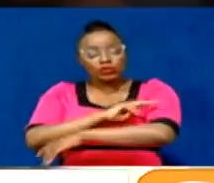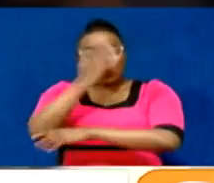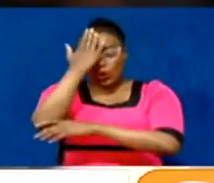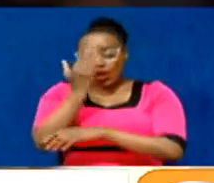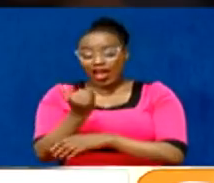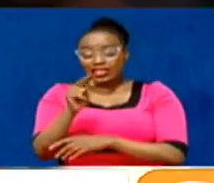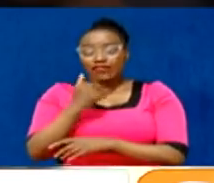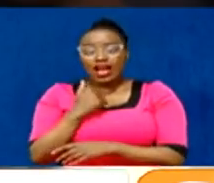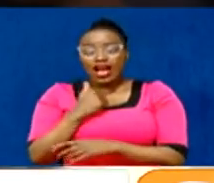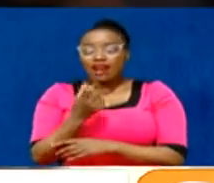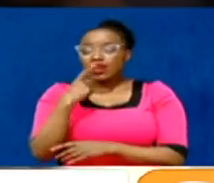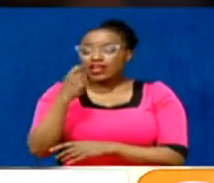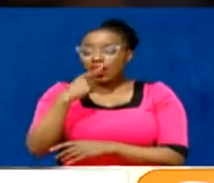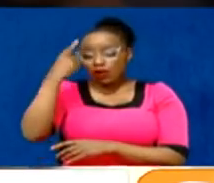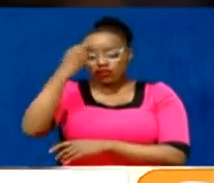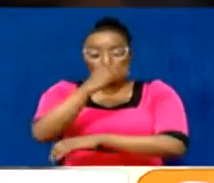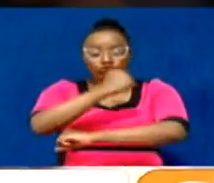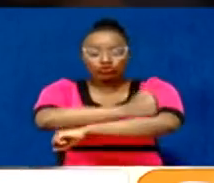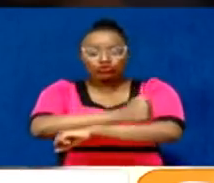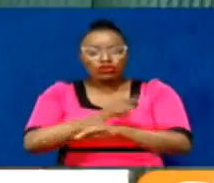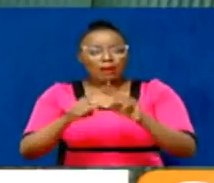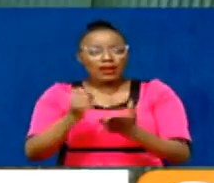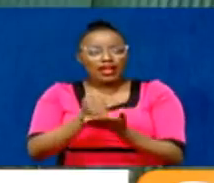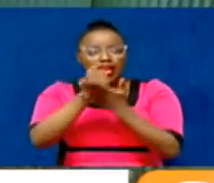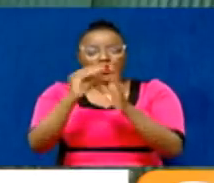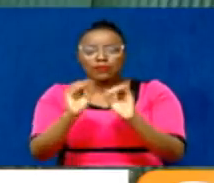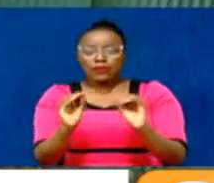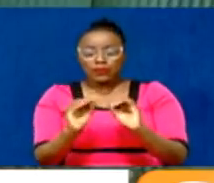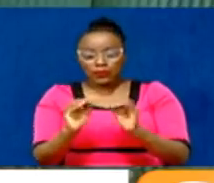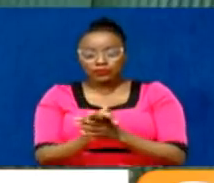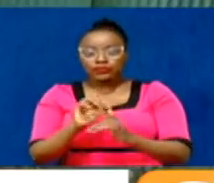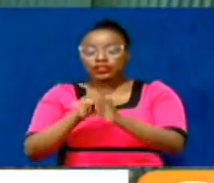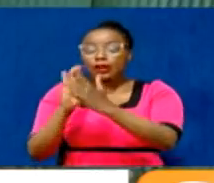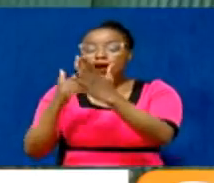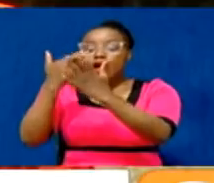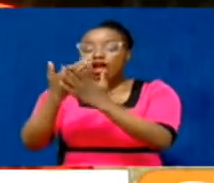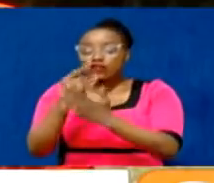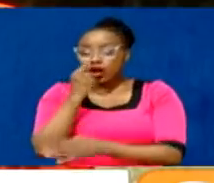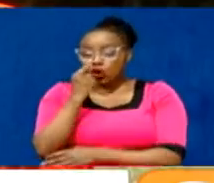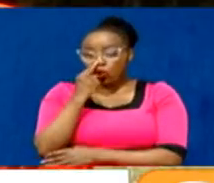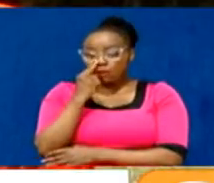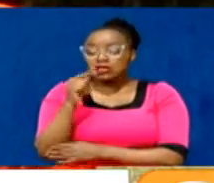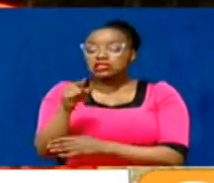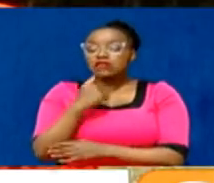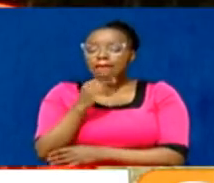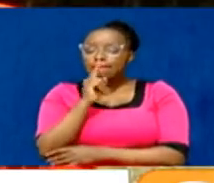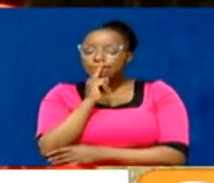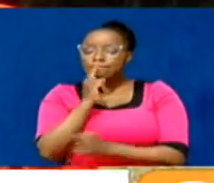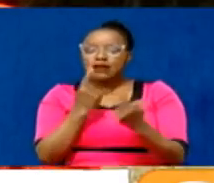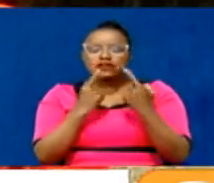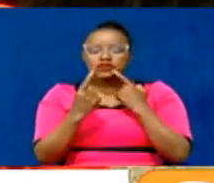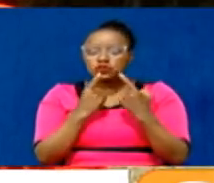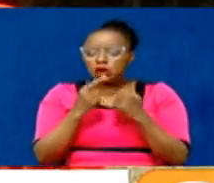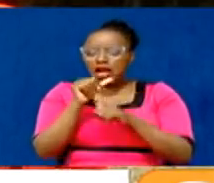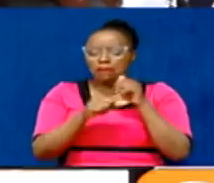kwa sababu amekuwa akikunywa dawa za shule na hazimsaidii. Alipofika nyumbani, inasemekana alikuwa kimya zaidi ya